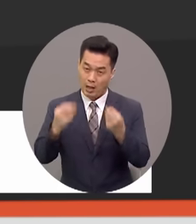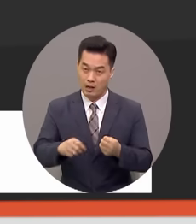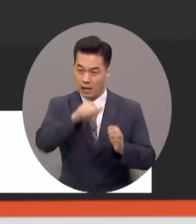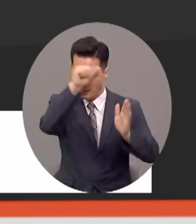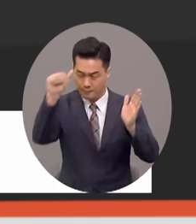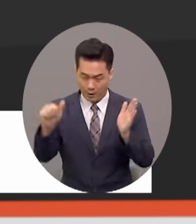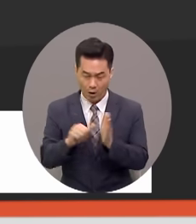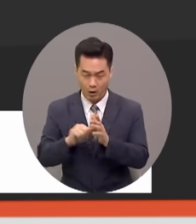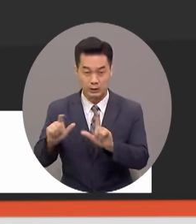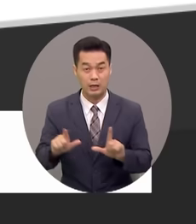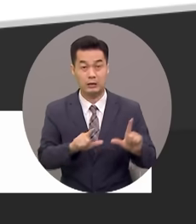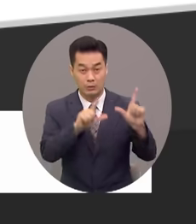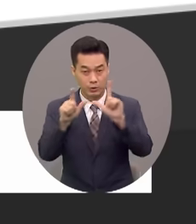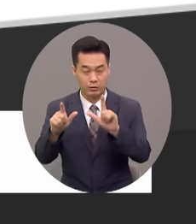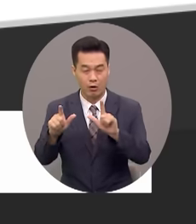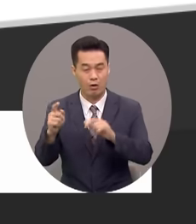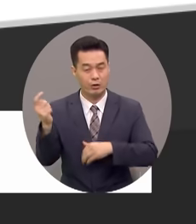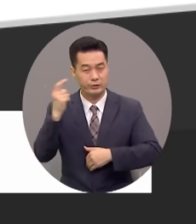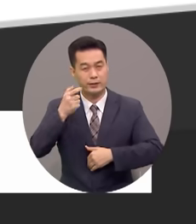할수많은모욕적인